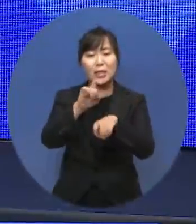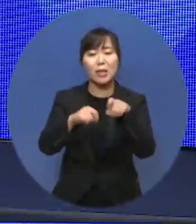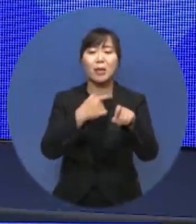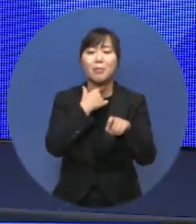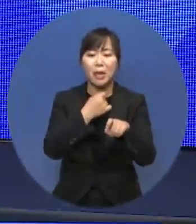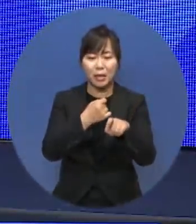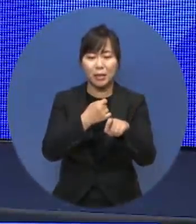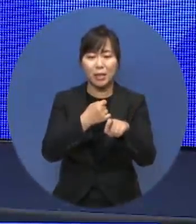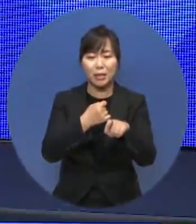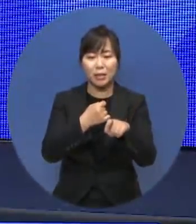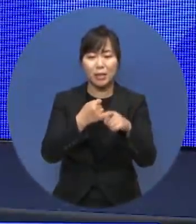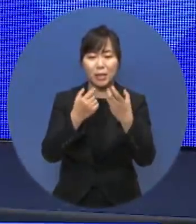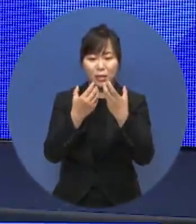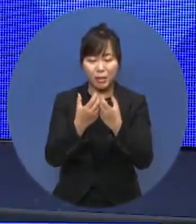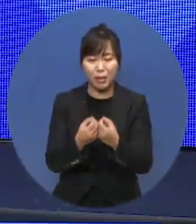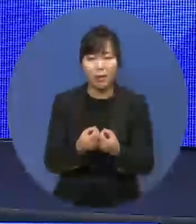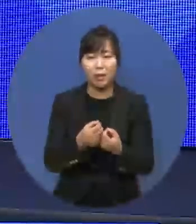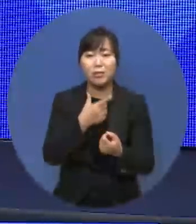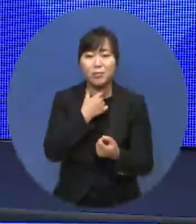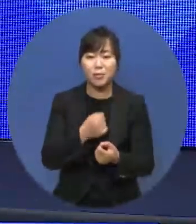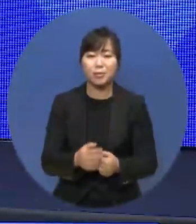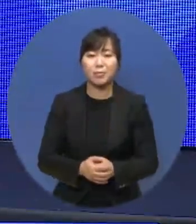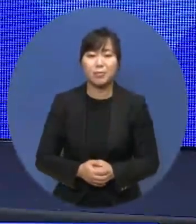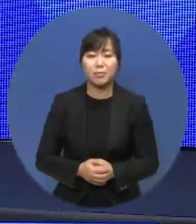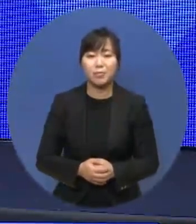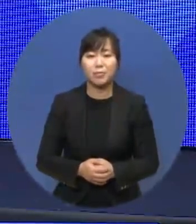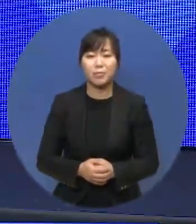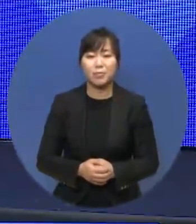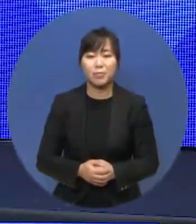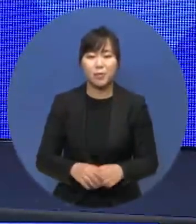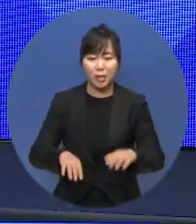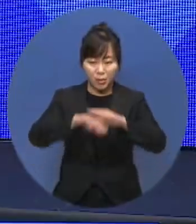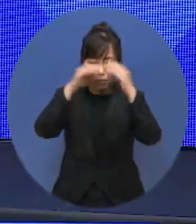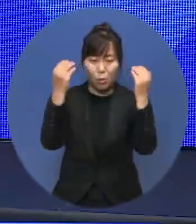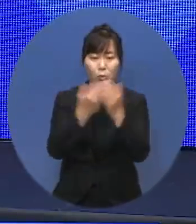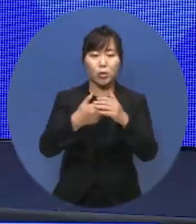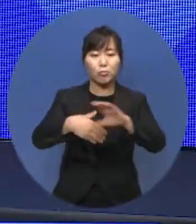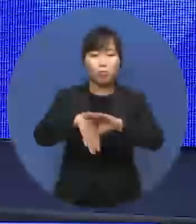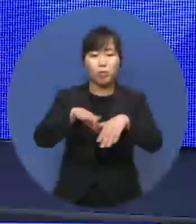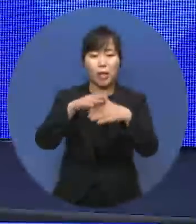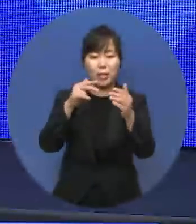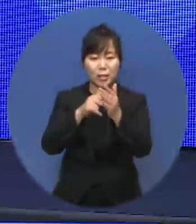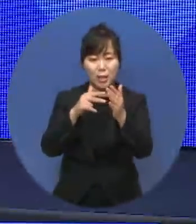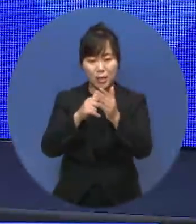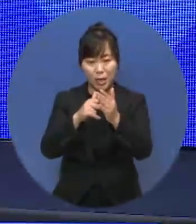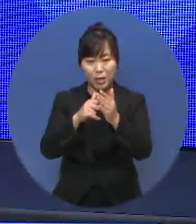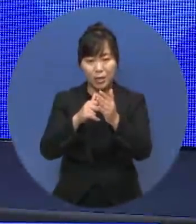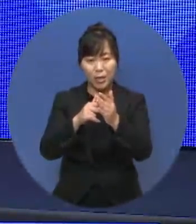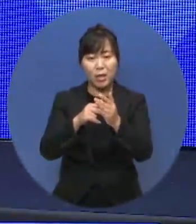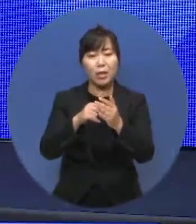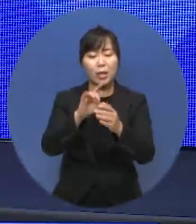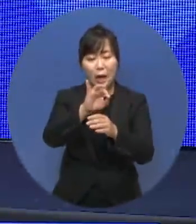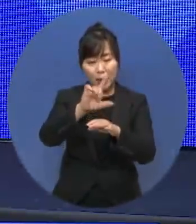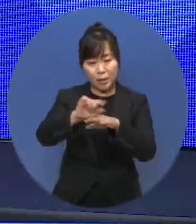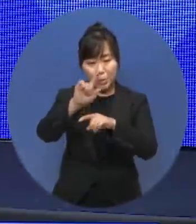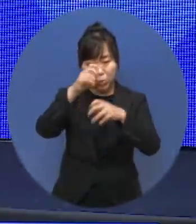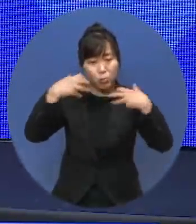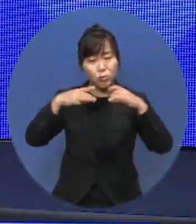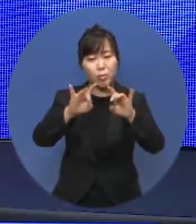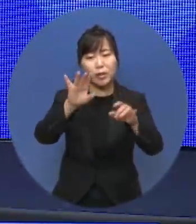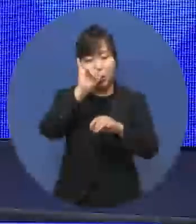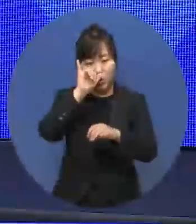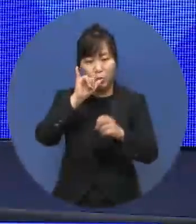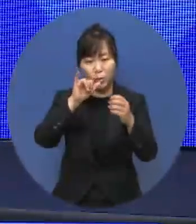실천해봤으면 좋겠다라는 그러니까 예를 좀 들어드리고 싶은 게 모든 문화재단들이 지자체별로 문화재단들이 대부분 가지고 계시고요.